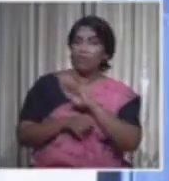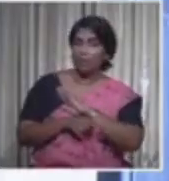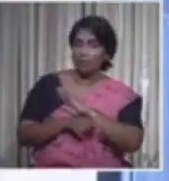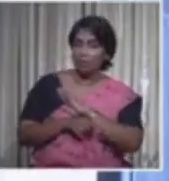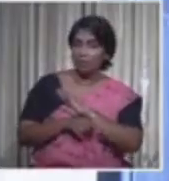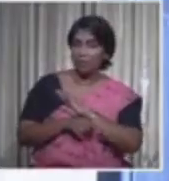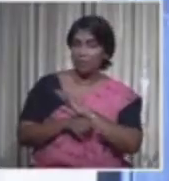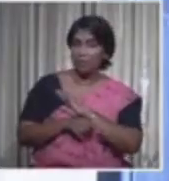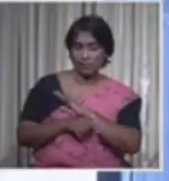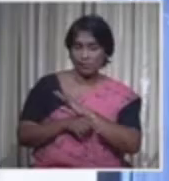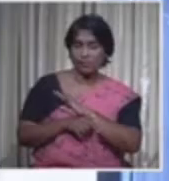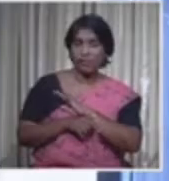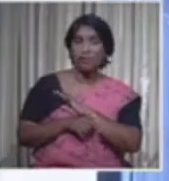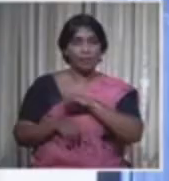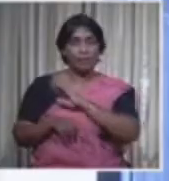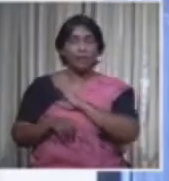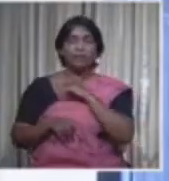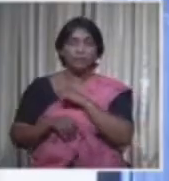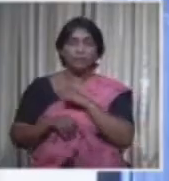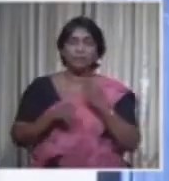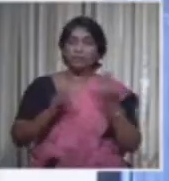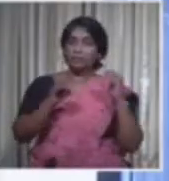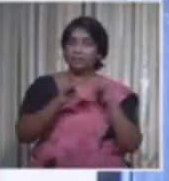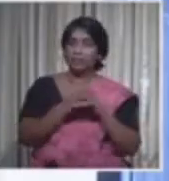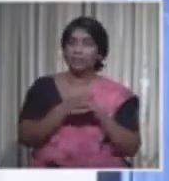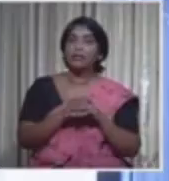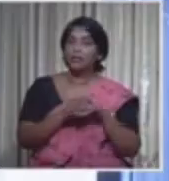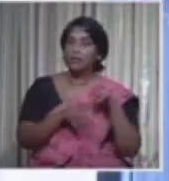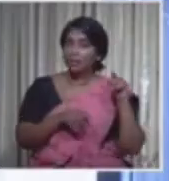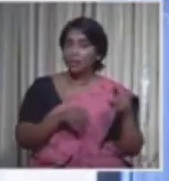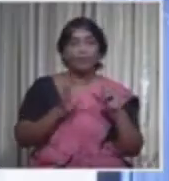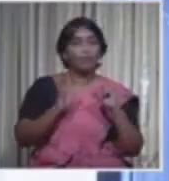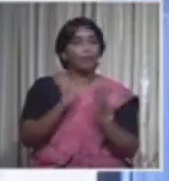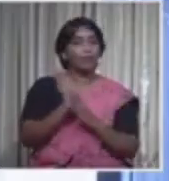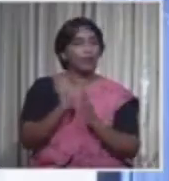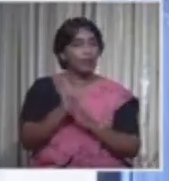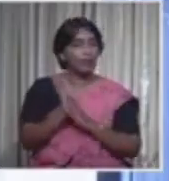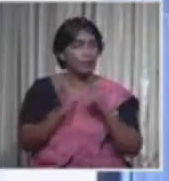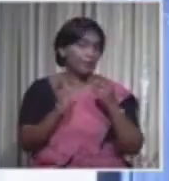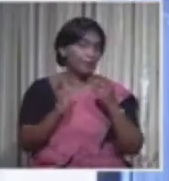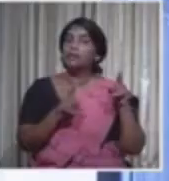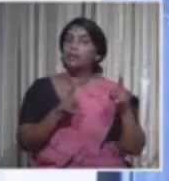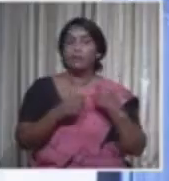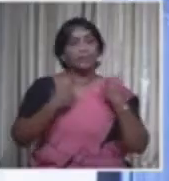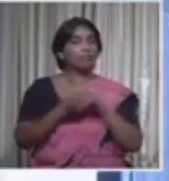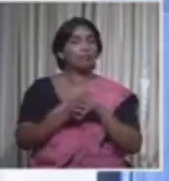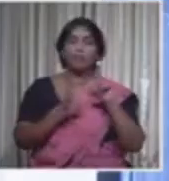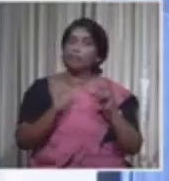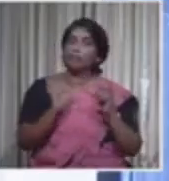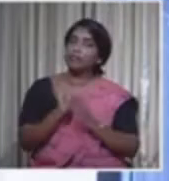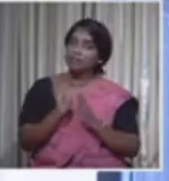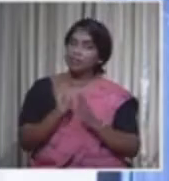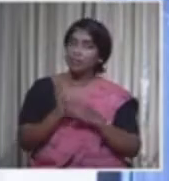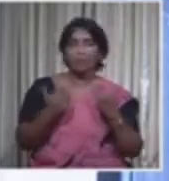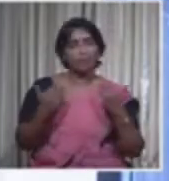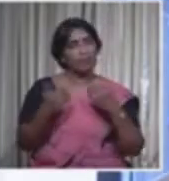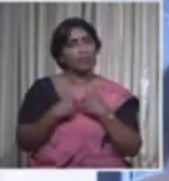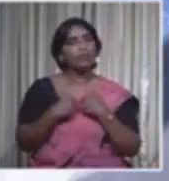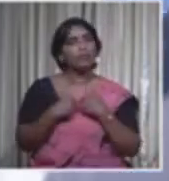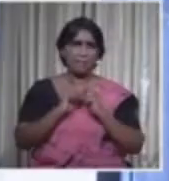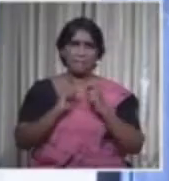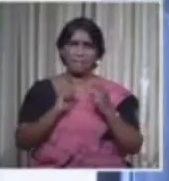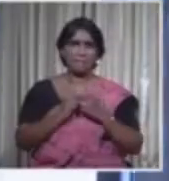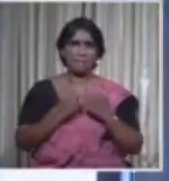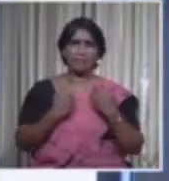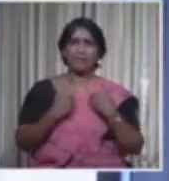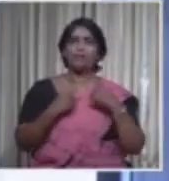தலைவராக நியமிக்கப்பட்ட பொழுது எங்களுக்கு மேலும் மேலும் ஆத்திரமும் ஆவேசமும் சமூகத்தில் ஏற்பட்டது. அதனை எங்களுடைய முஸ்லிம் பாராளுமன்ற